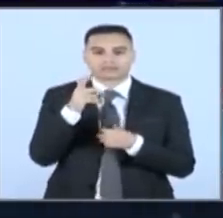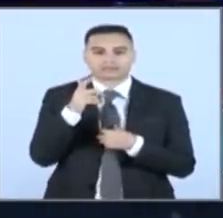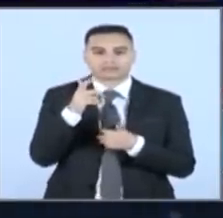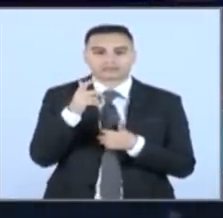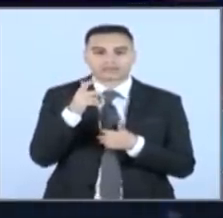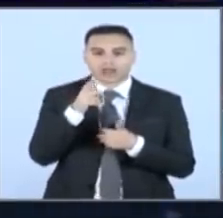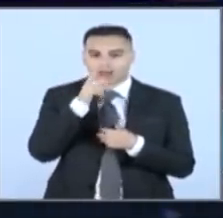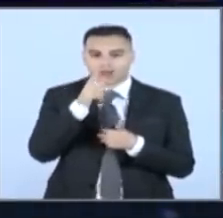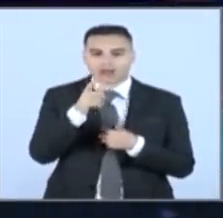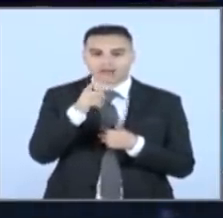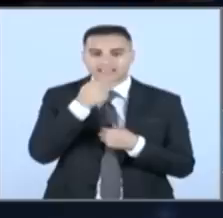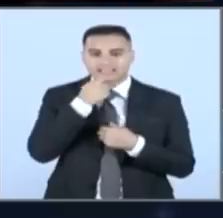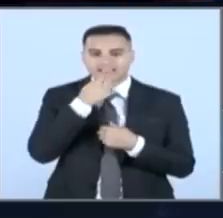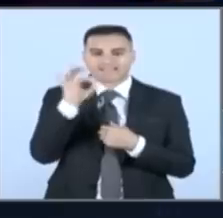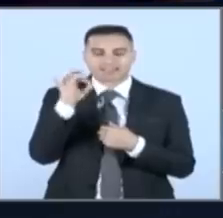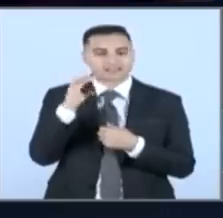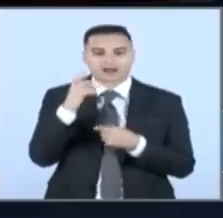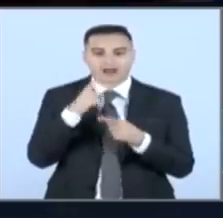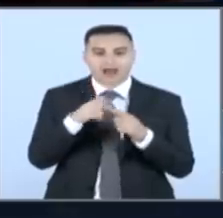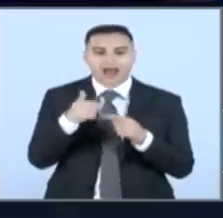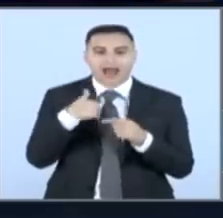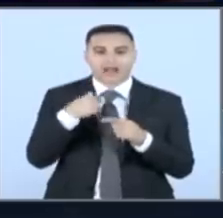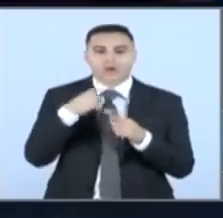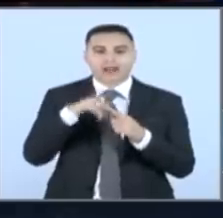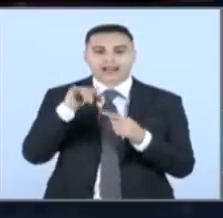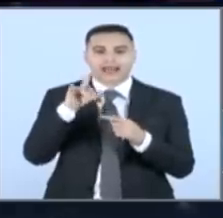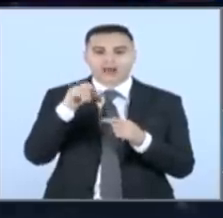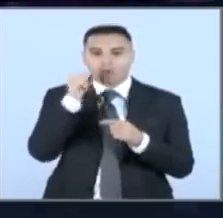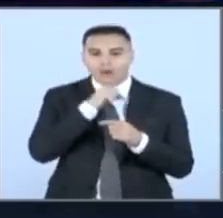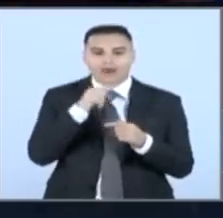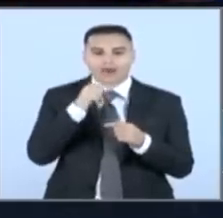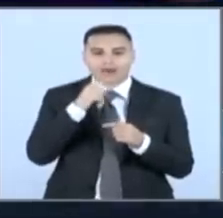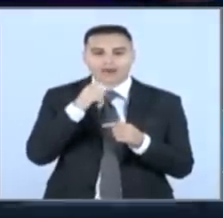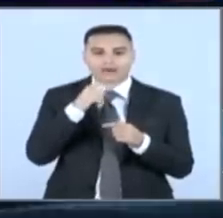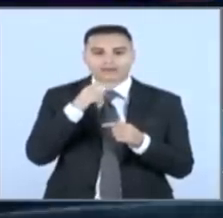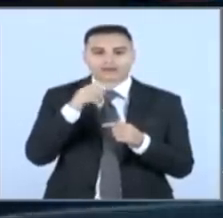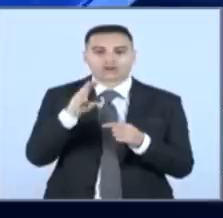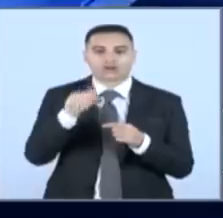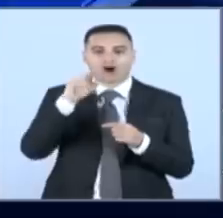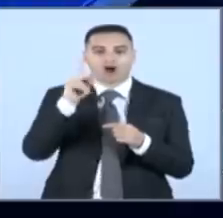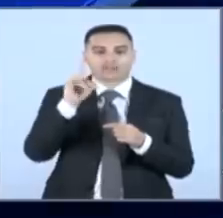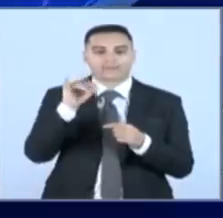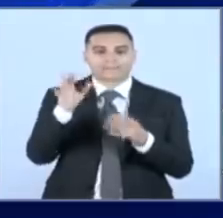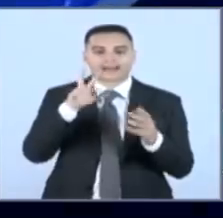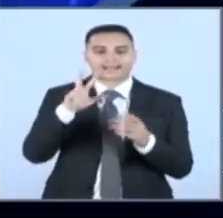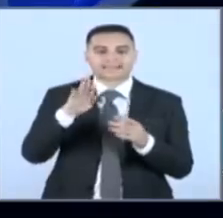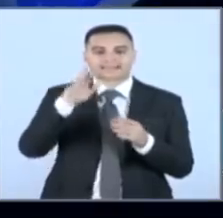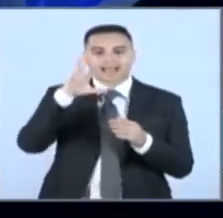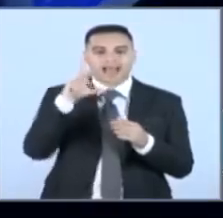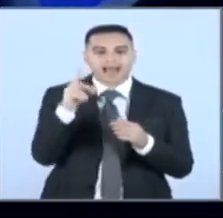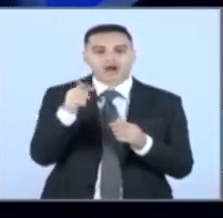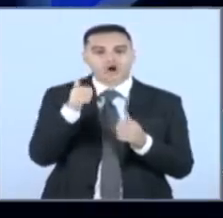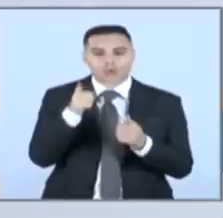موزمبيق فرنسية. غلط. أنا وليلى هي أغنية المطرب عربي، فمن هو؟ كاظم الساهر. صح.